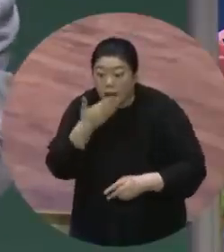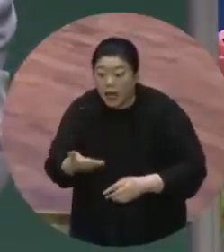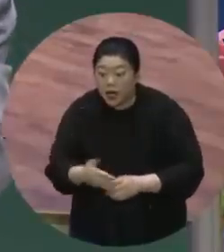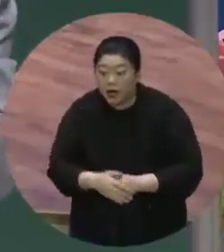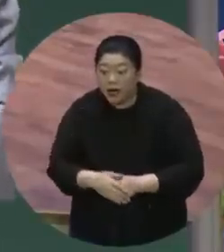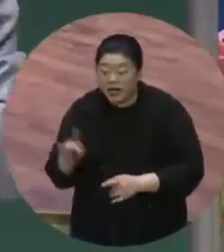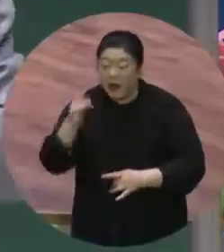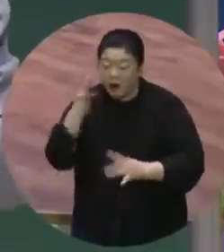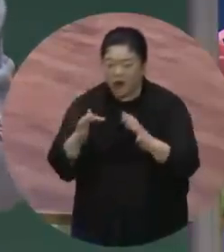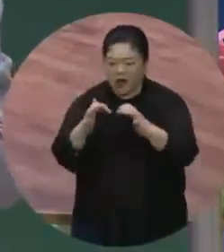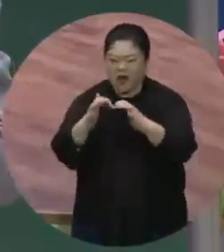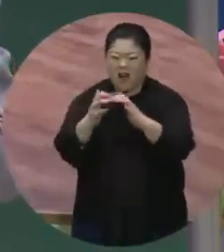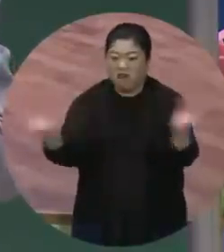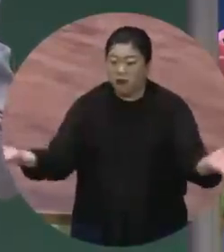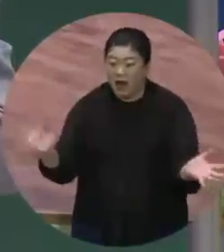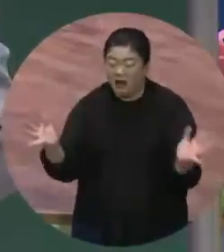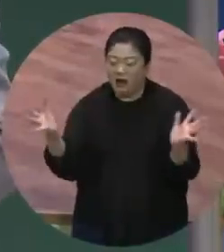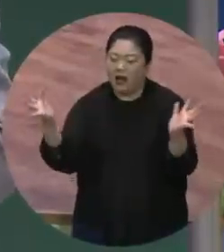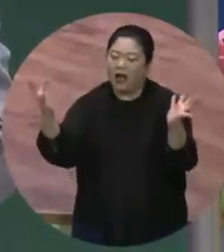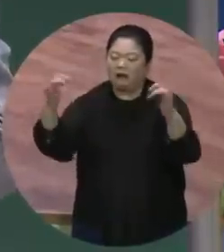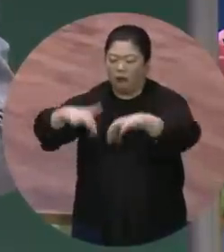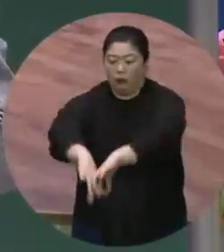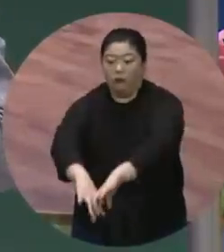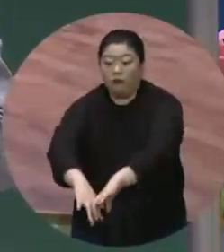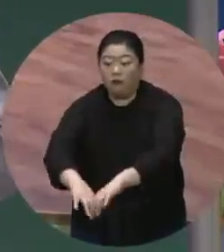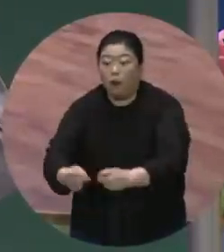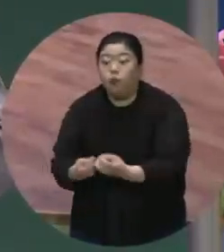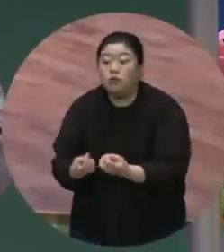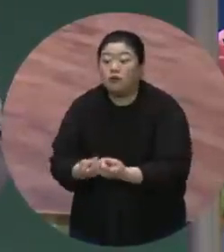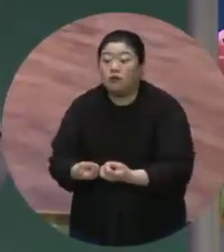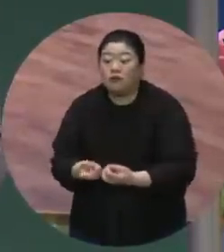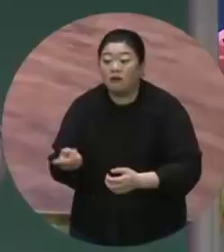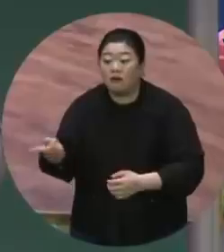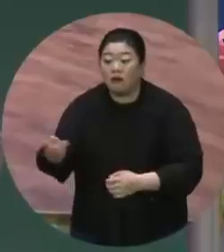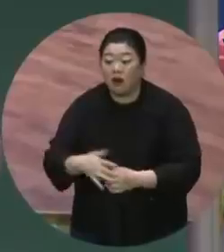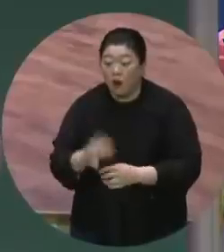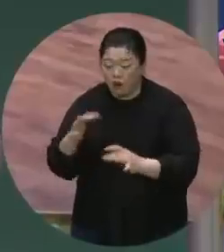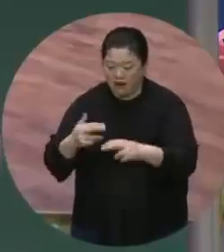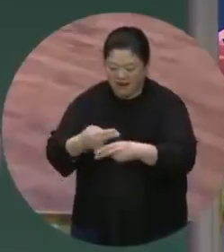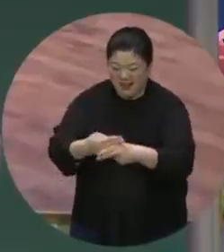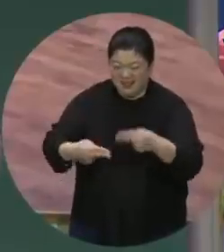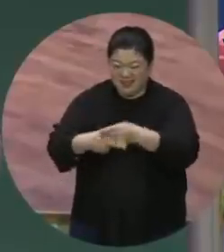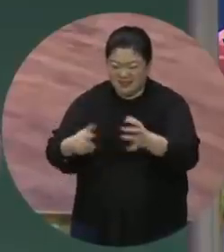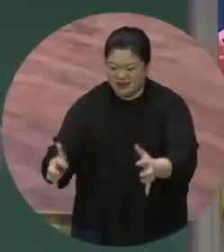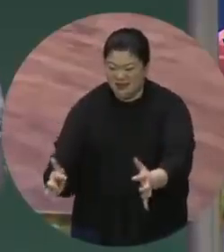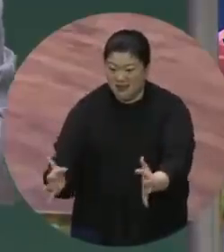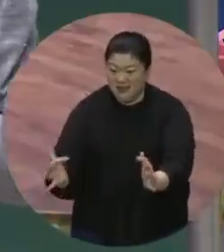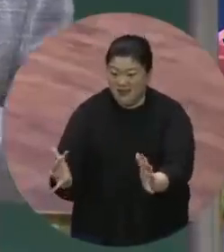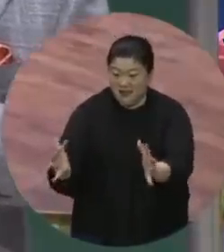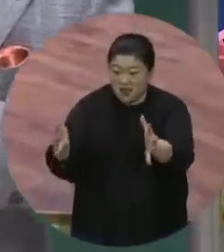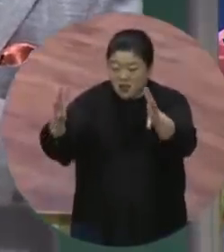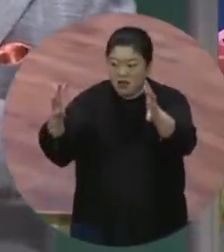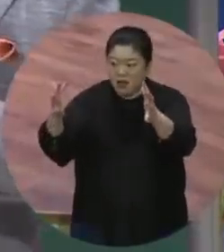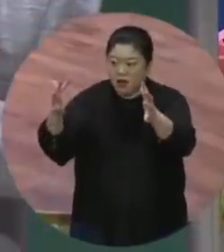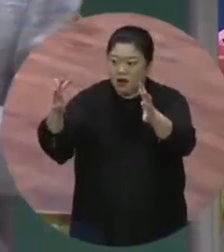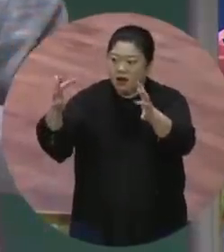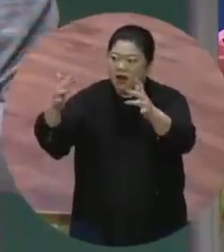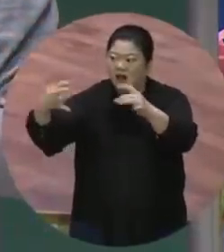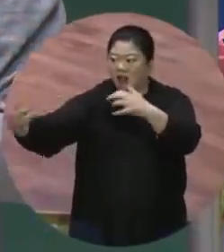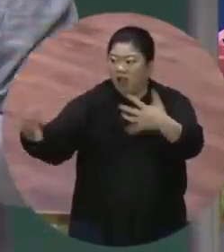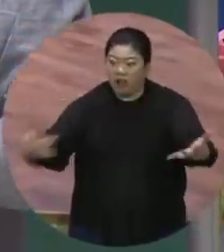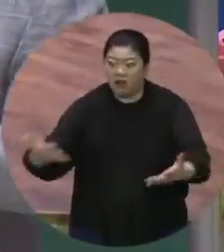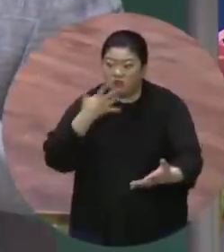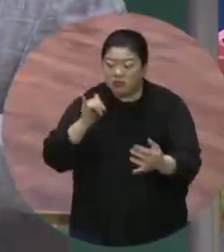안으로 싹 무너져. 그 지금도 있어요. 그걸 그 고고학자들이 그